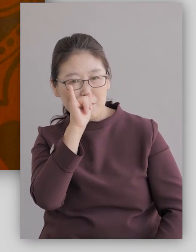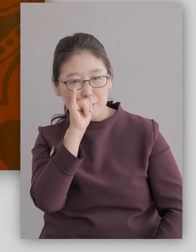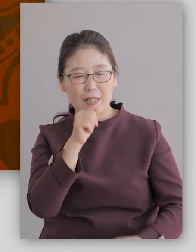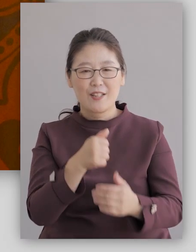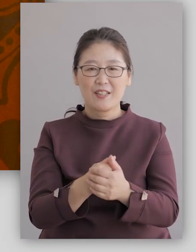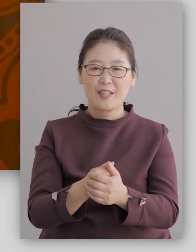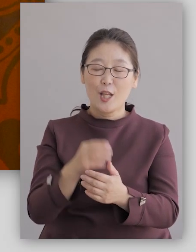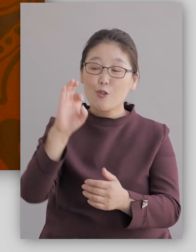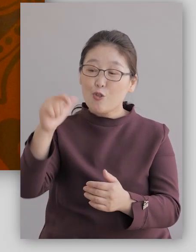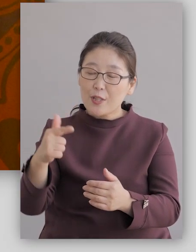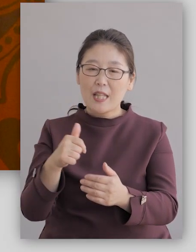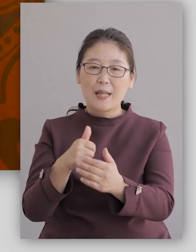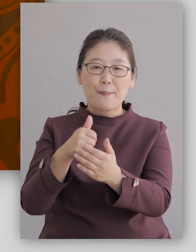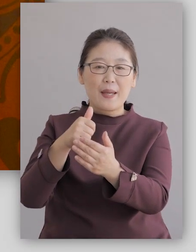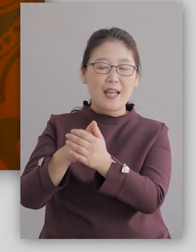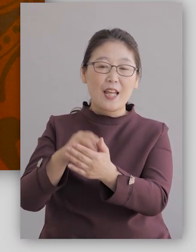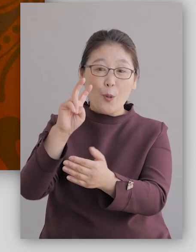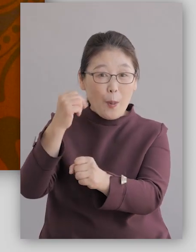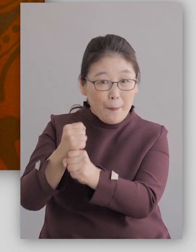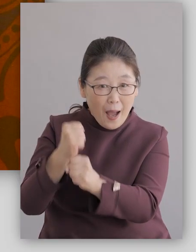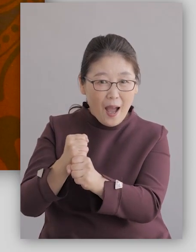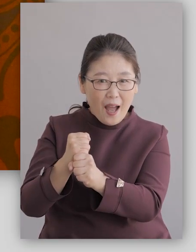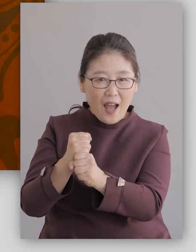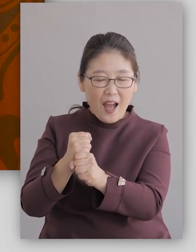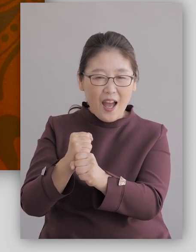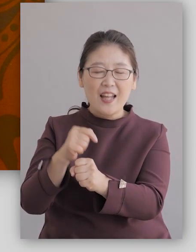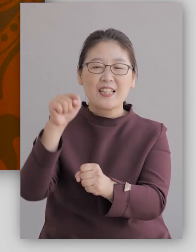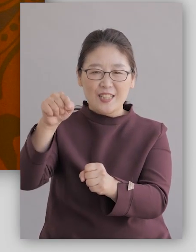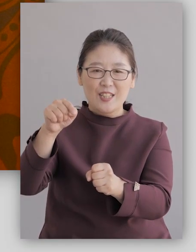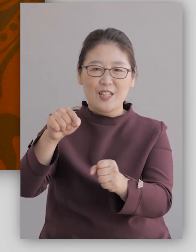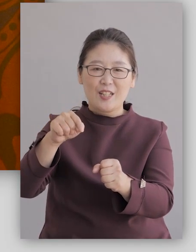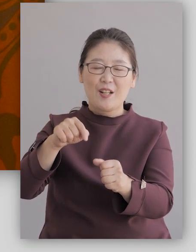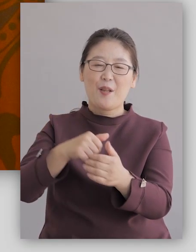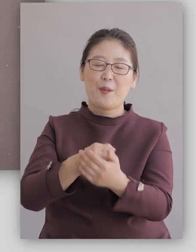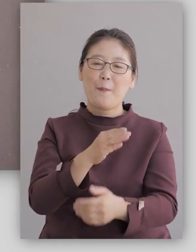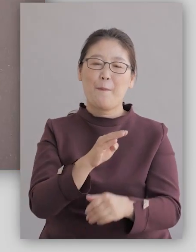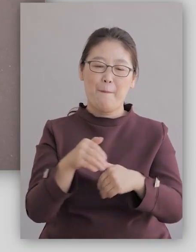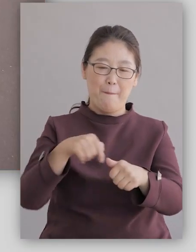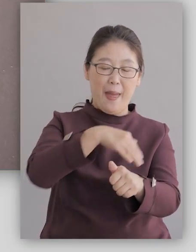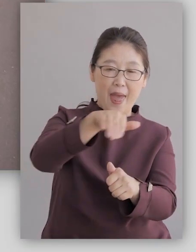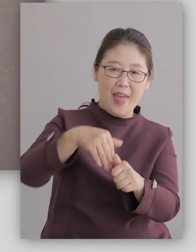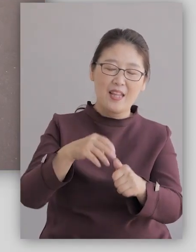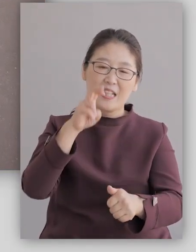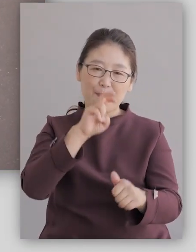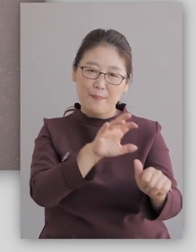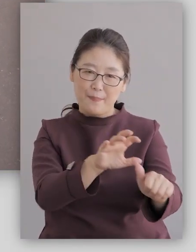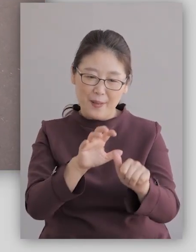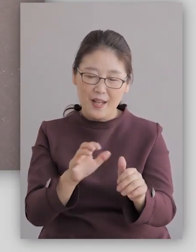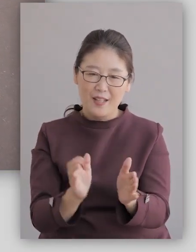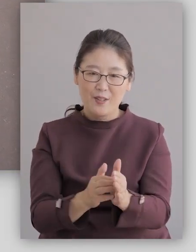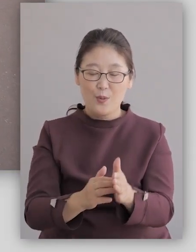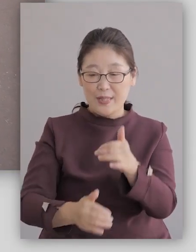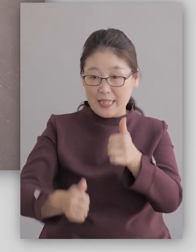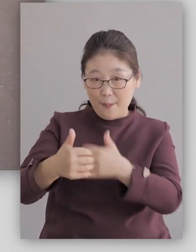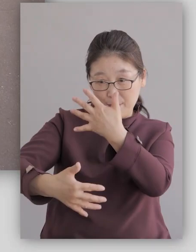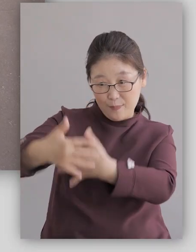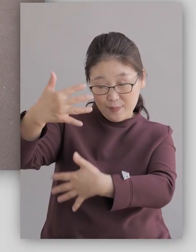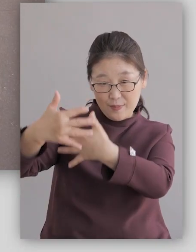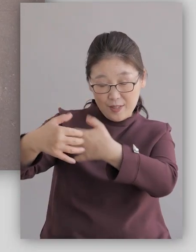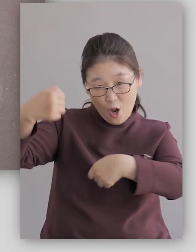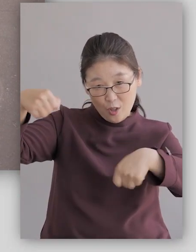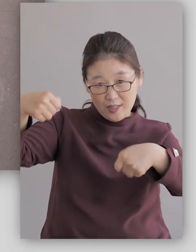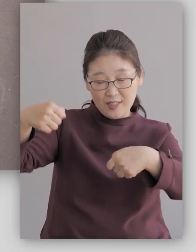컨체르토가 배경음으로 쓰이면서 존경을 표했고요. 실험 연극인 이명진